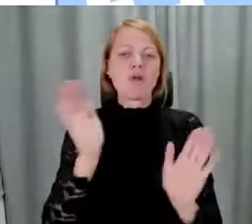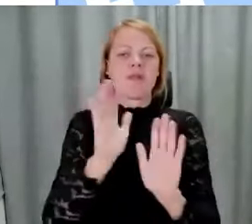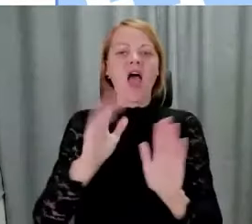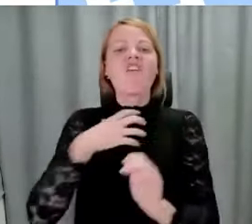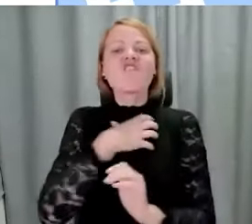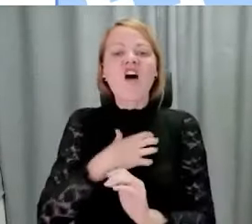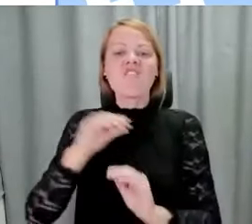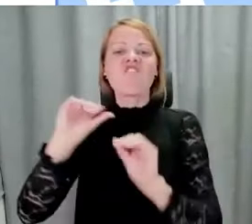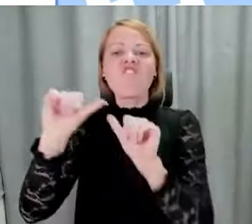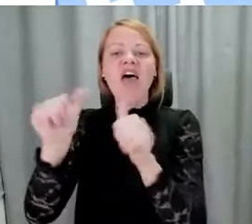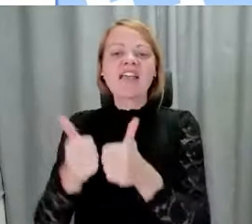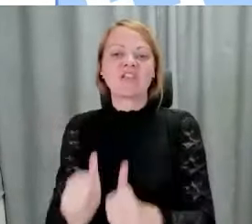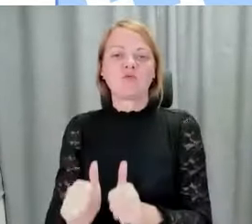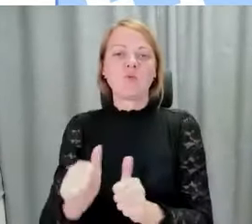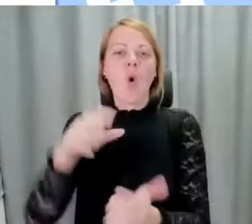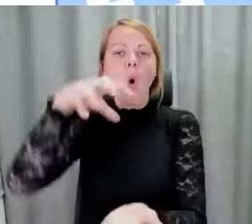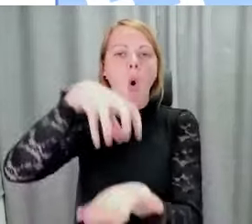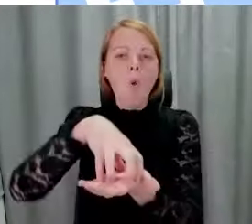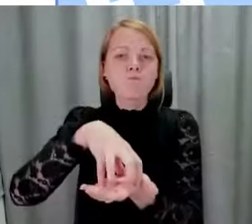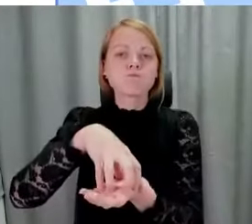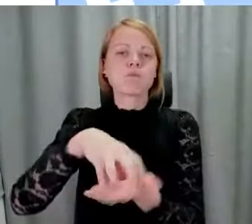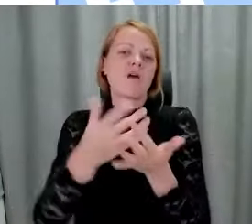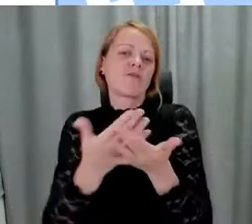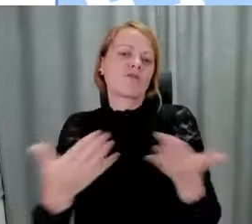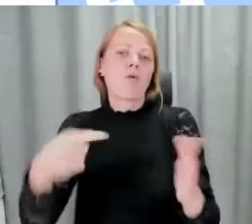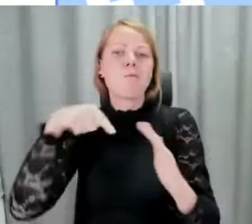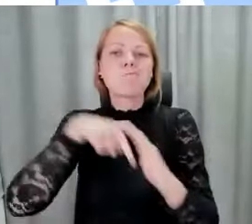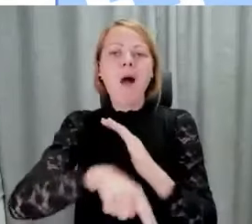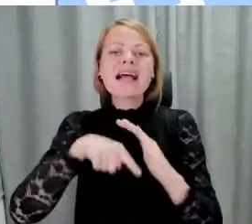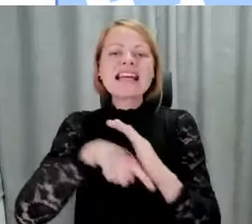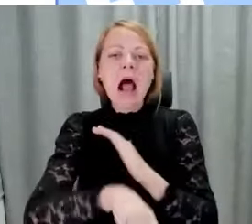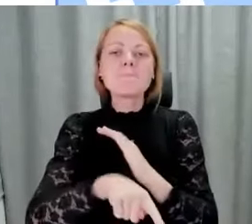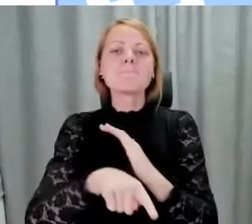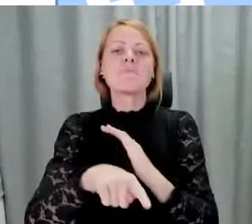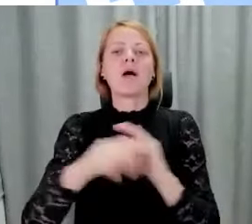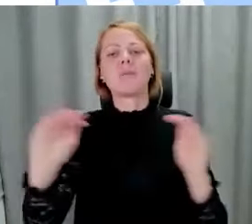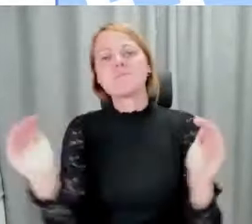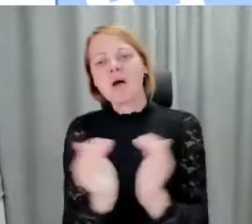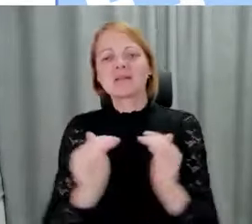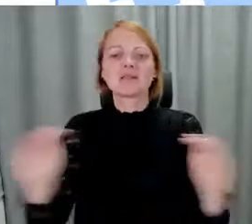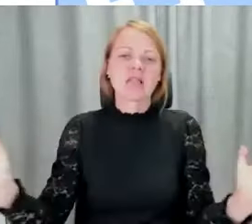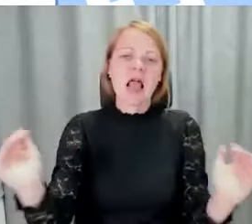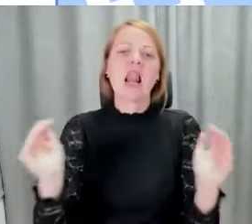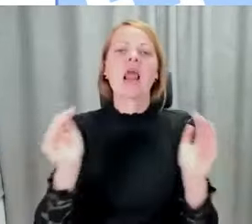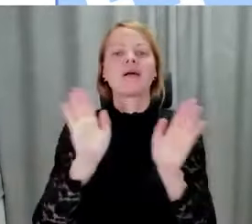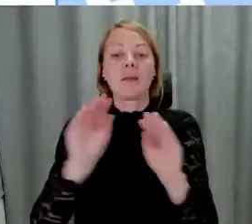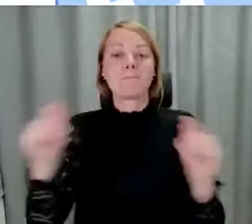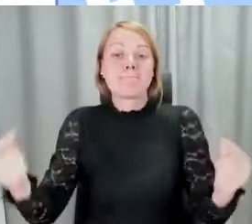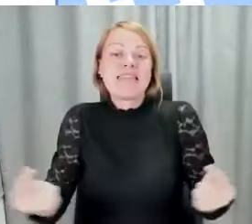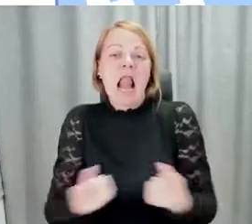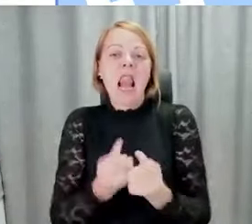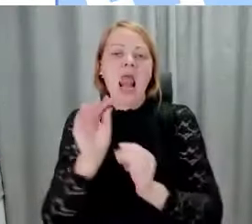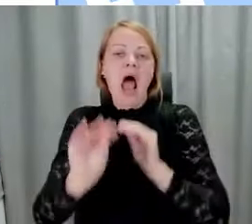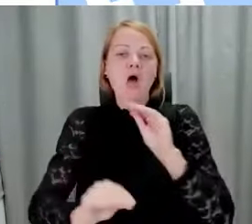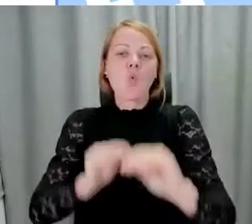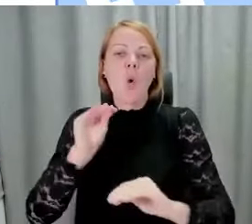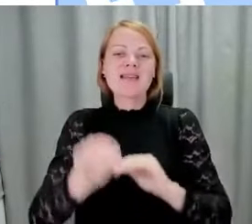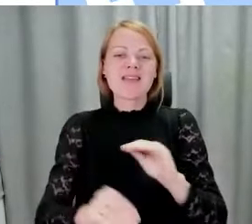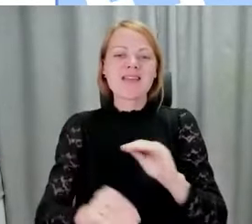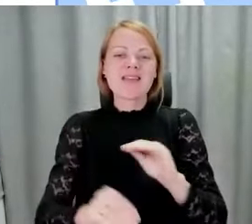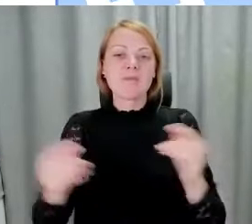par objektiem, kas ir esoši objekti, dažādi pagrabi, lielāki, mazāki, kurus mēs pielāgojam. Un attiecībā uz